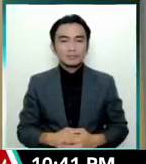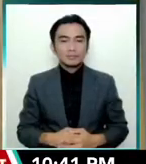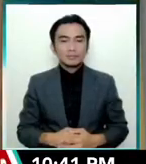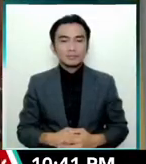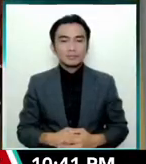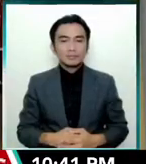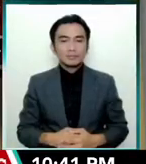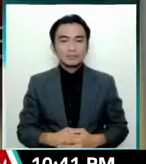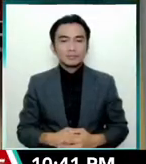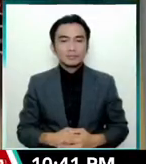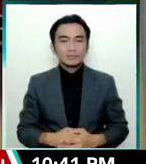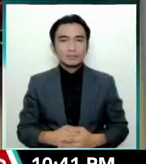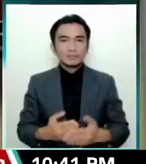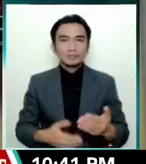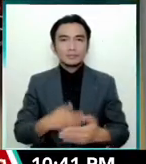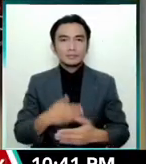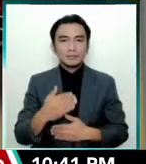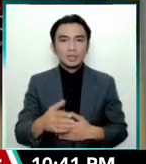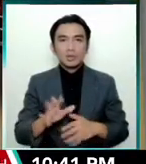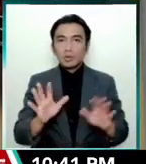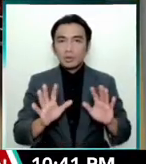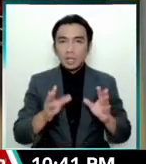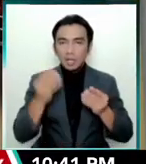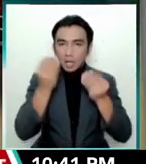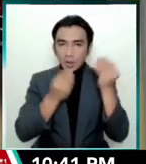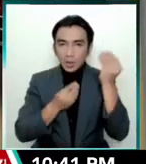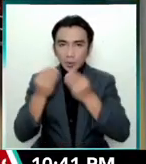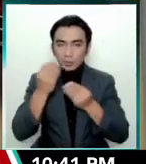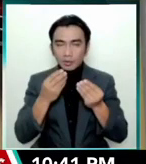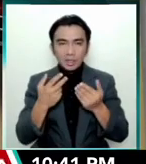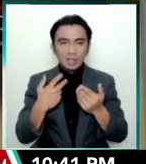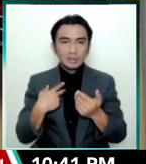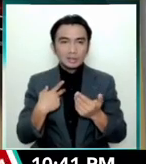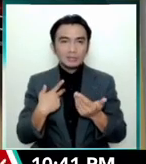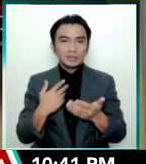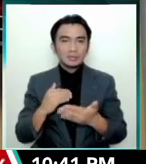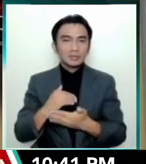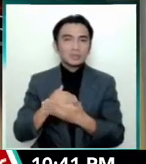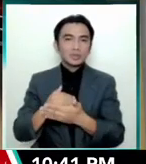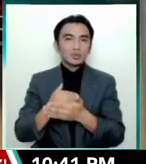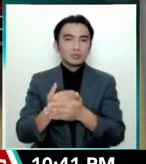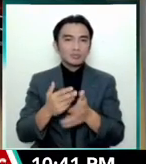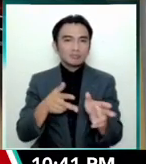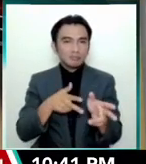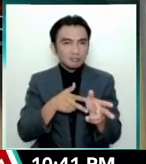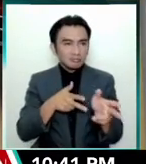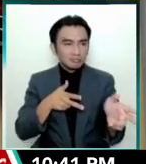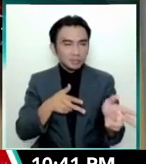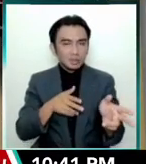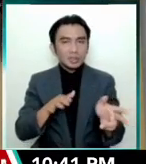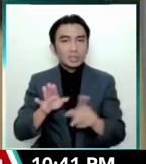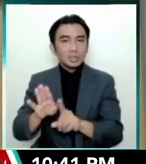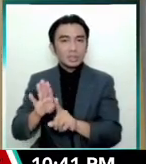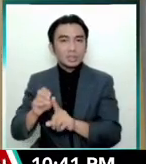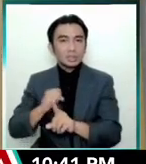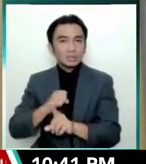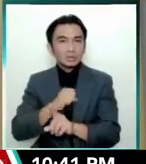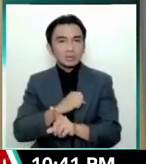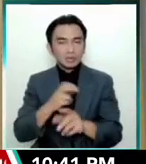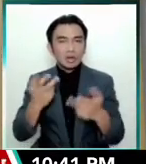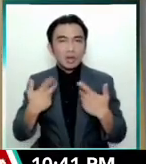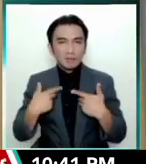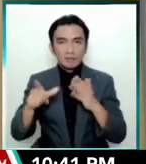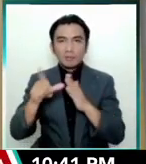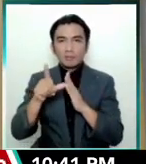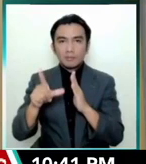Para hindi na raw magkalituhan at maiwasan ang traffic violations, itinutulak ng isang senador na maisabatas ang